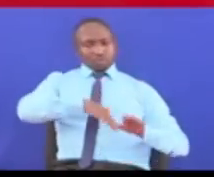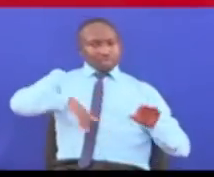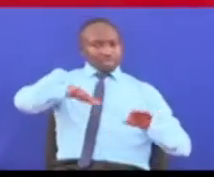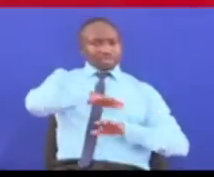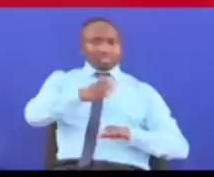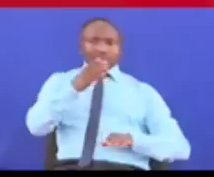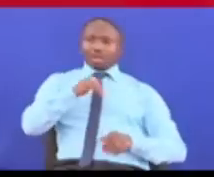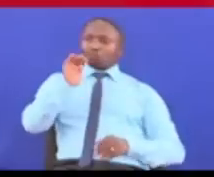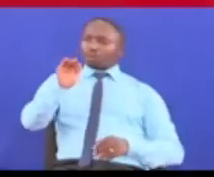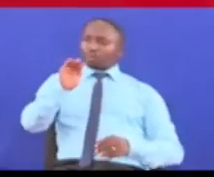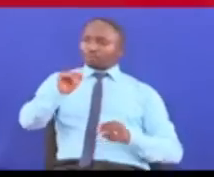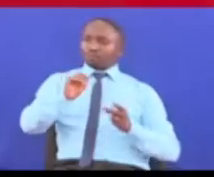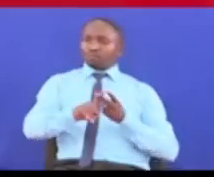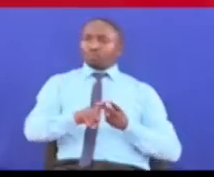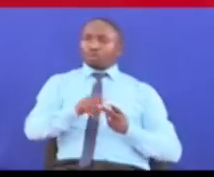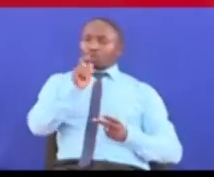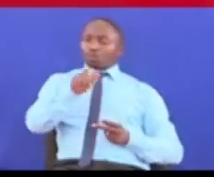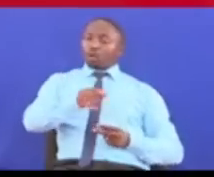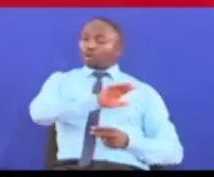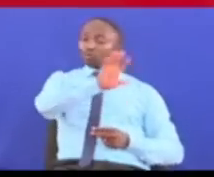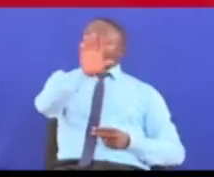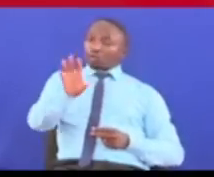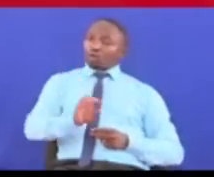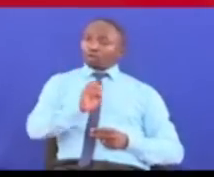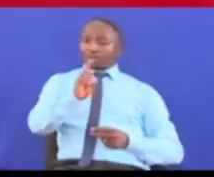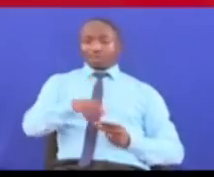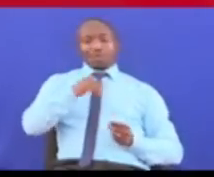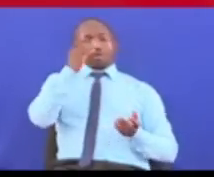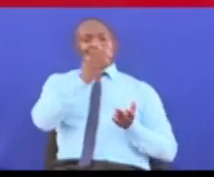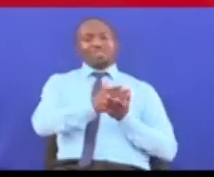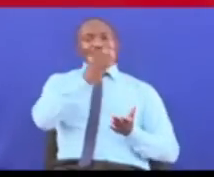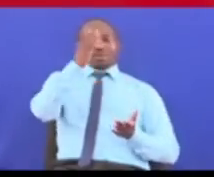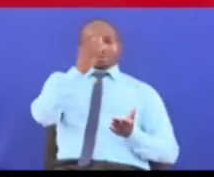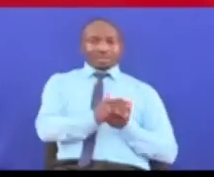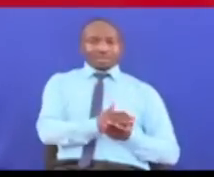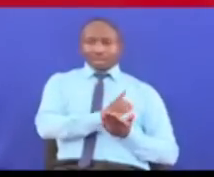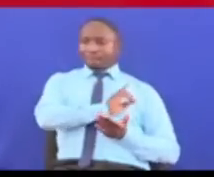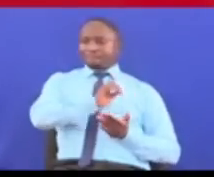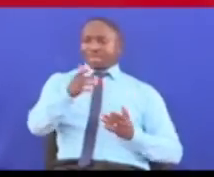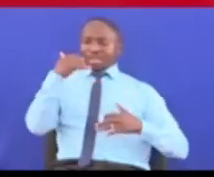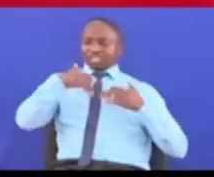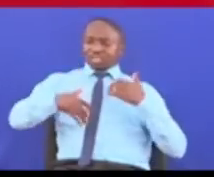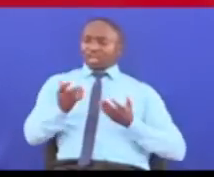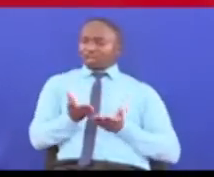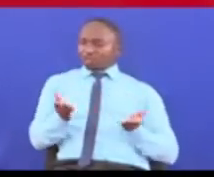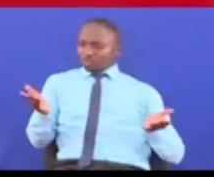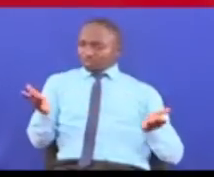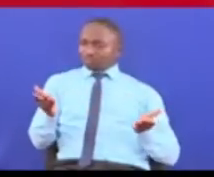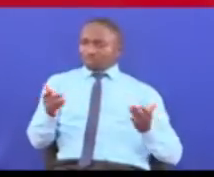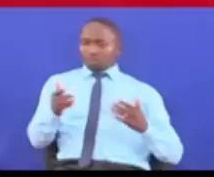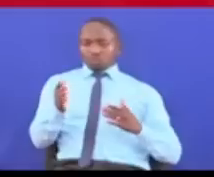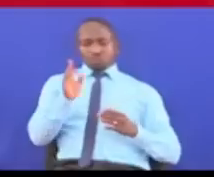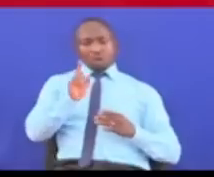uk wale wote amb wka bila shaka yote